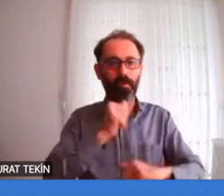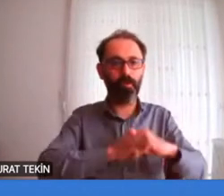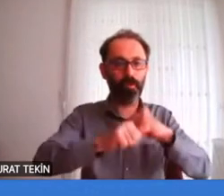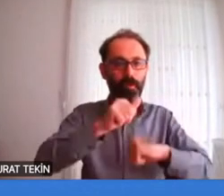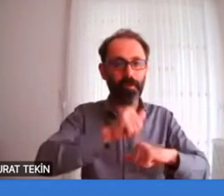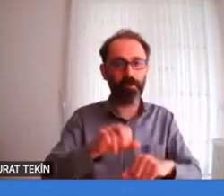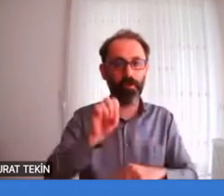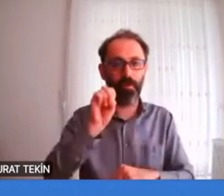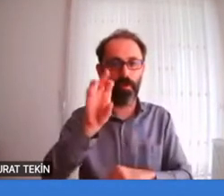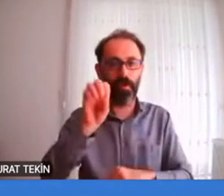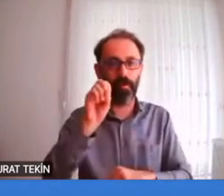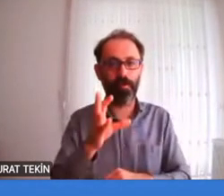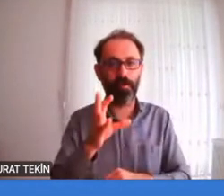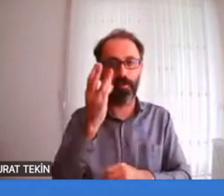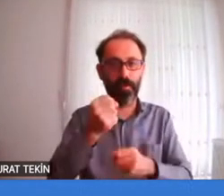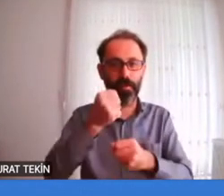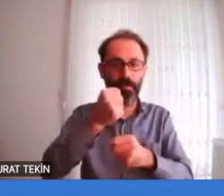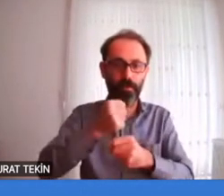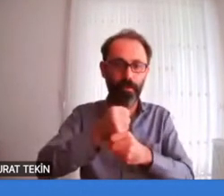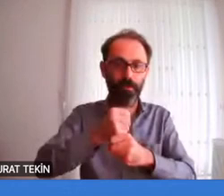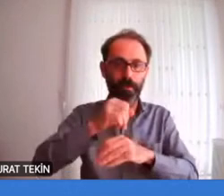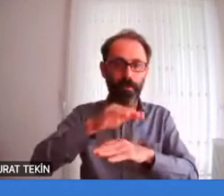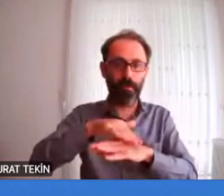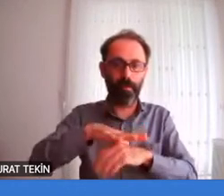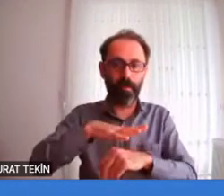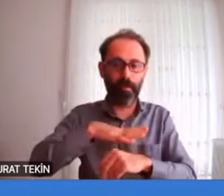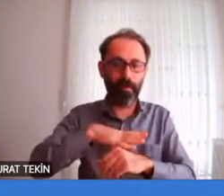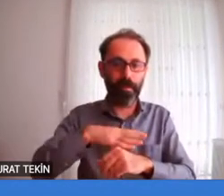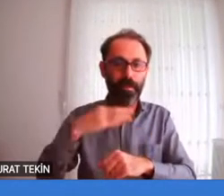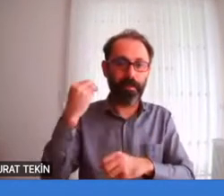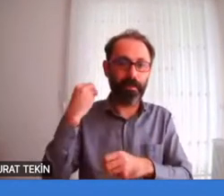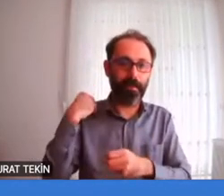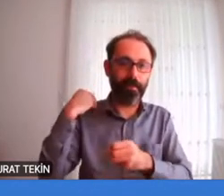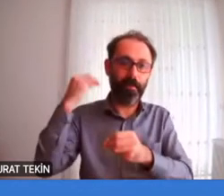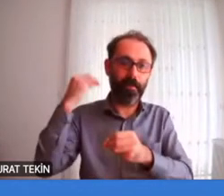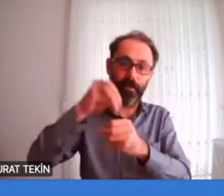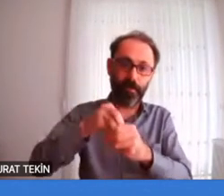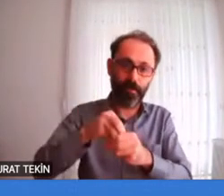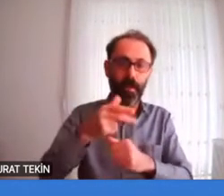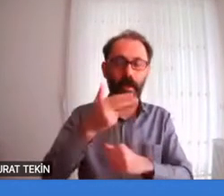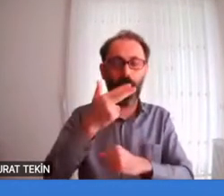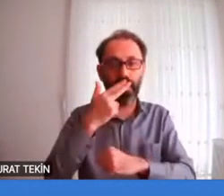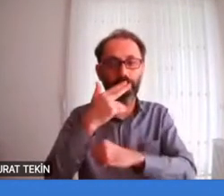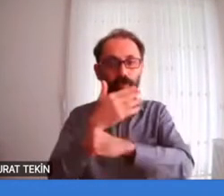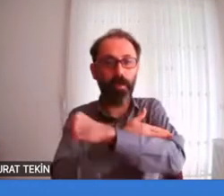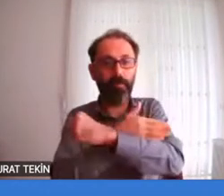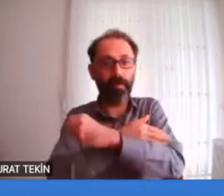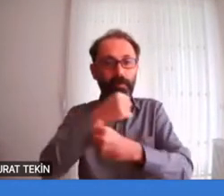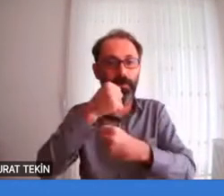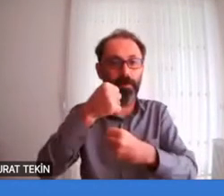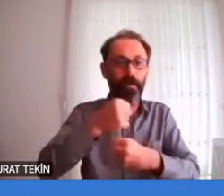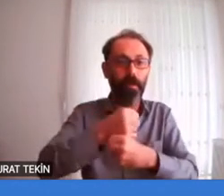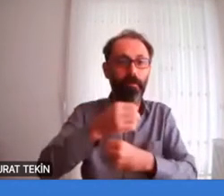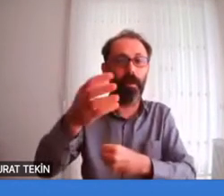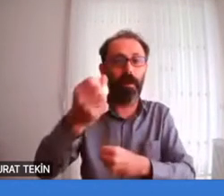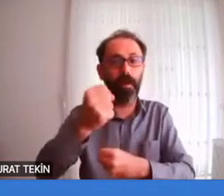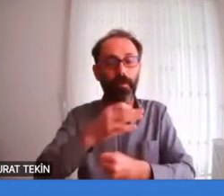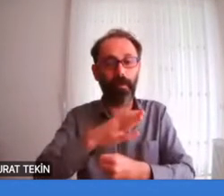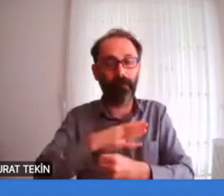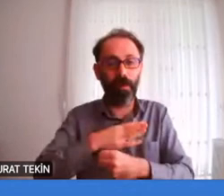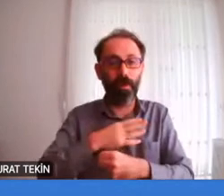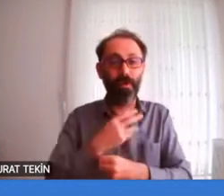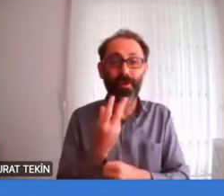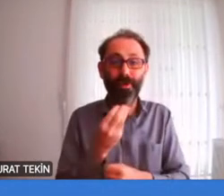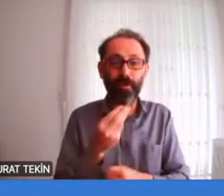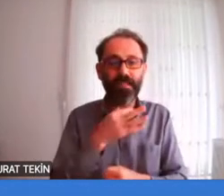mezunuyum. Yeni katıldım. Samsun'da görev alıyorum. Çok teşekkür ediyorum ben.